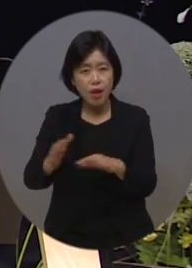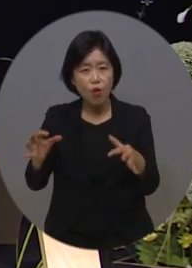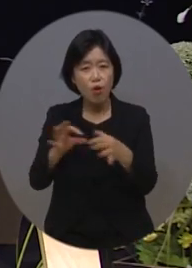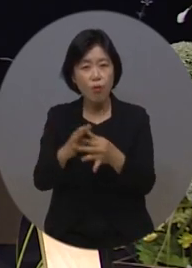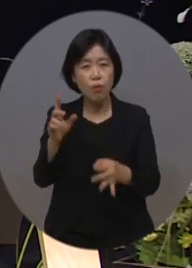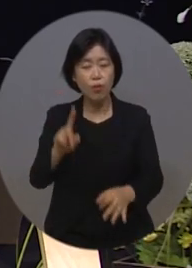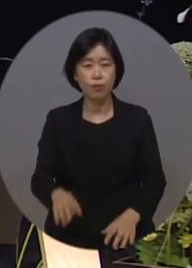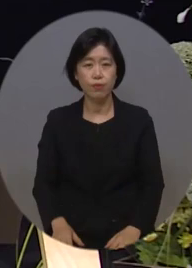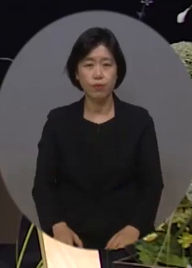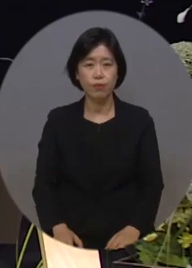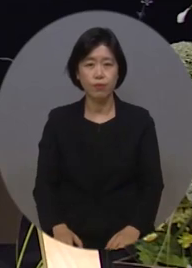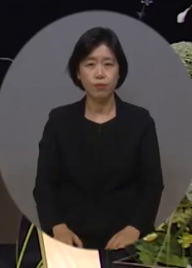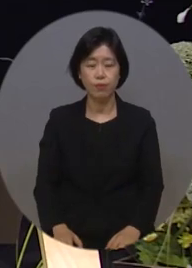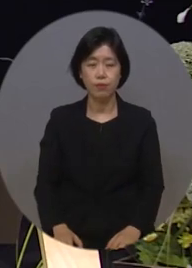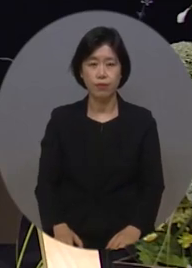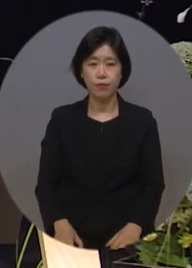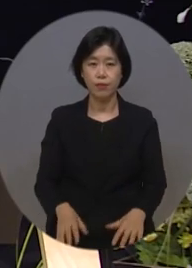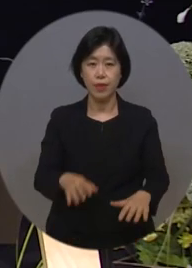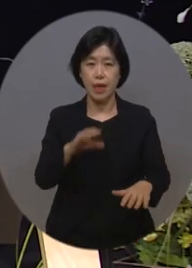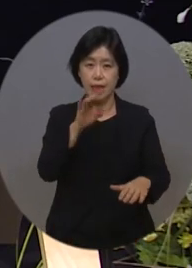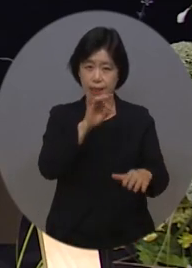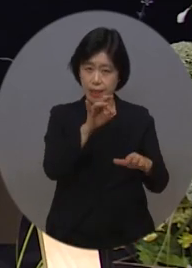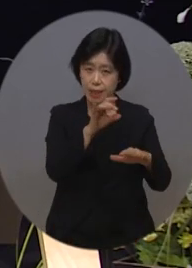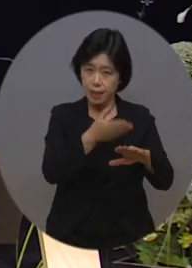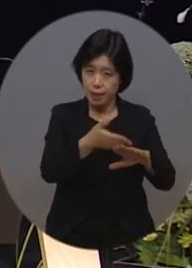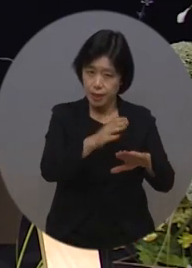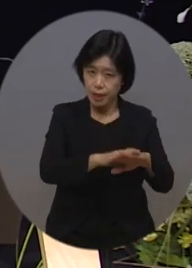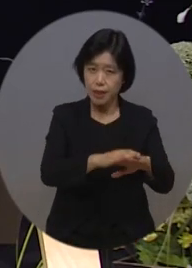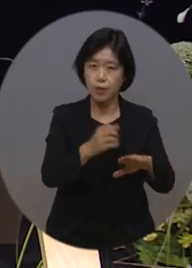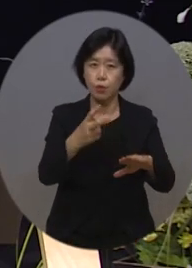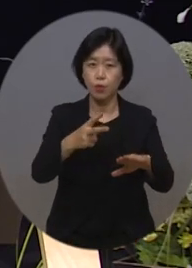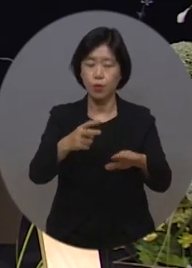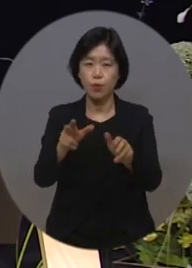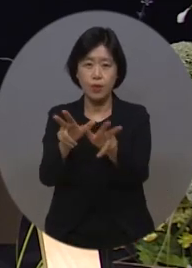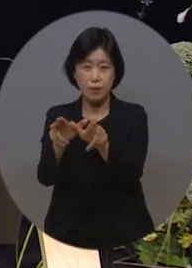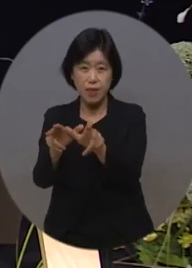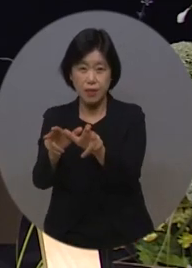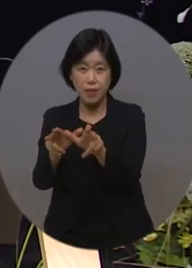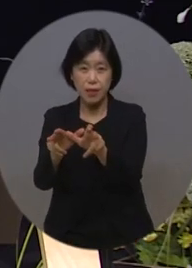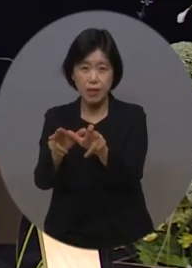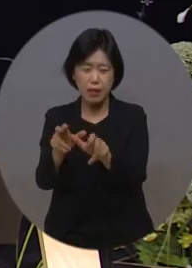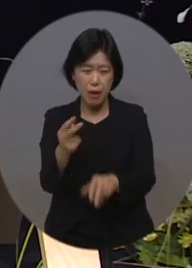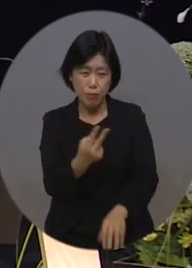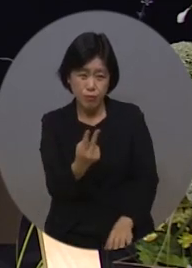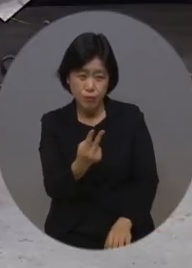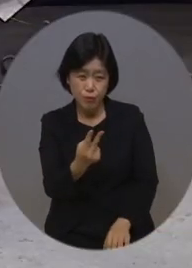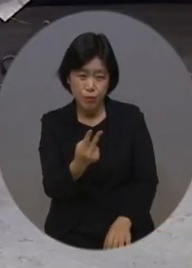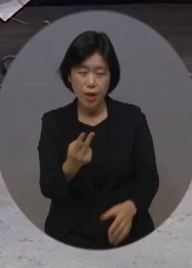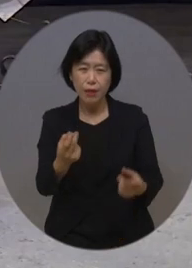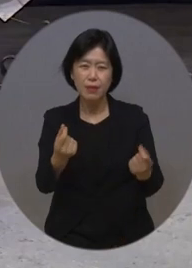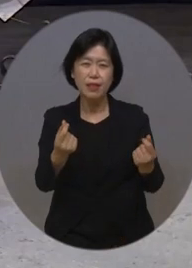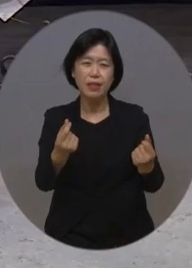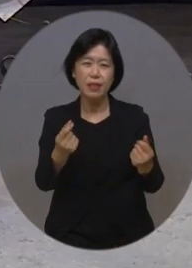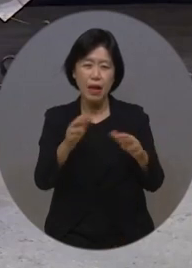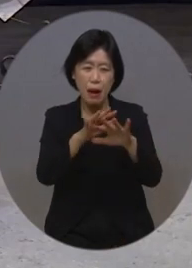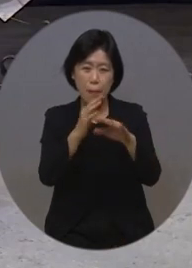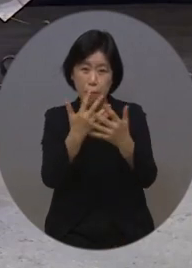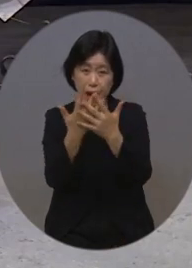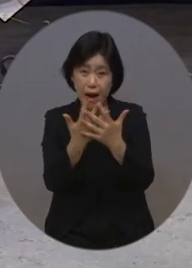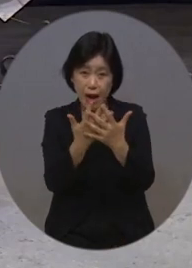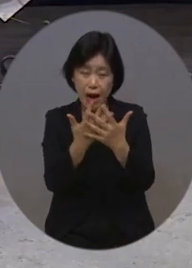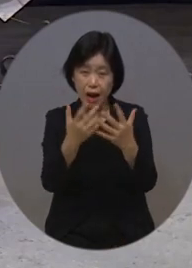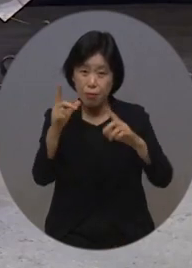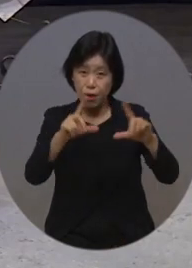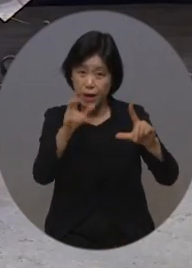스타킹과 잠자리의 날개가 망사 모양이라는 1차적 상상력에 국한하여 이해한다면 이는 시의